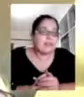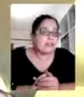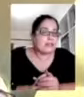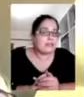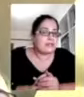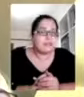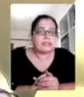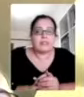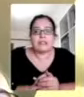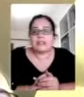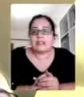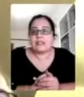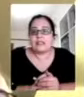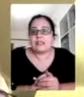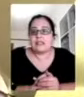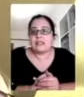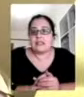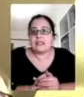mi? Evet.